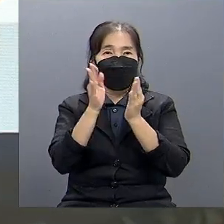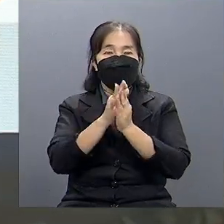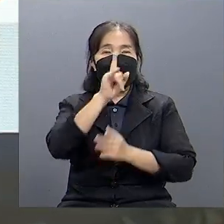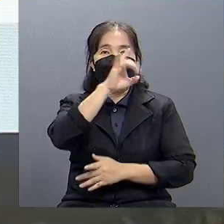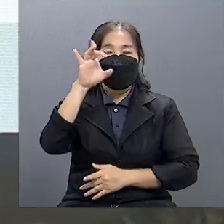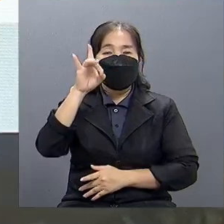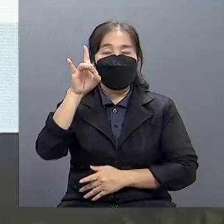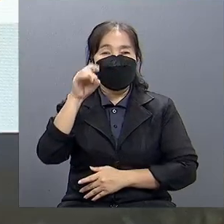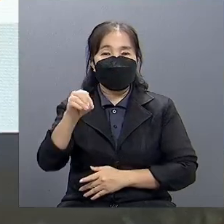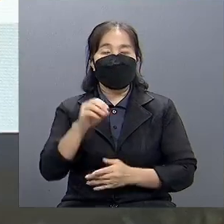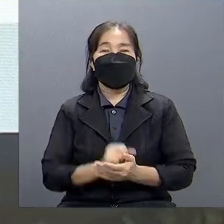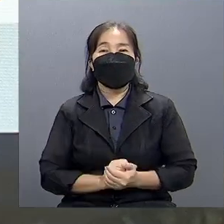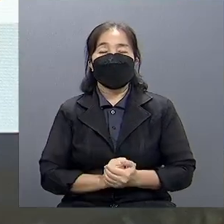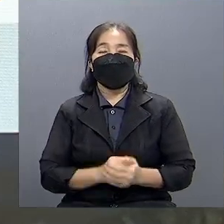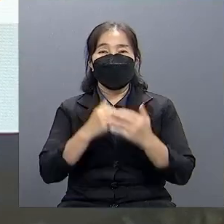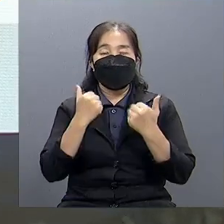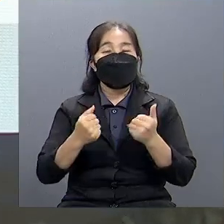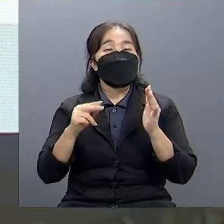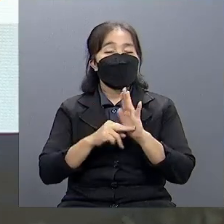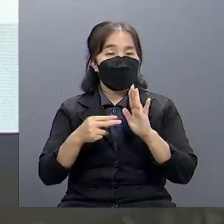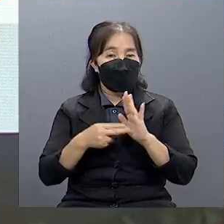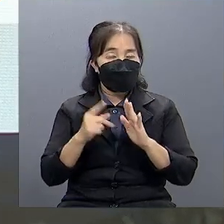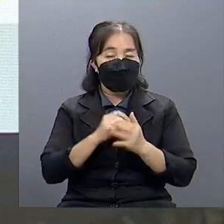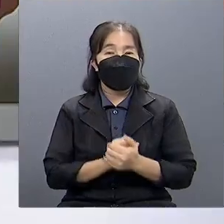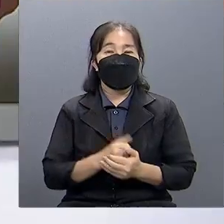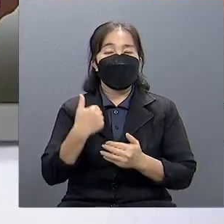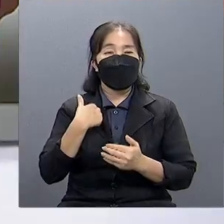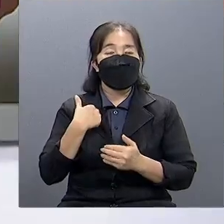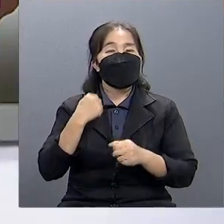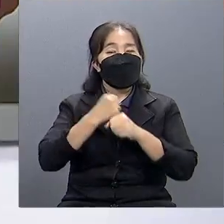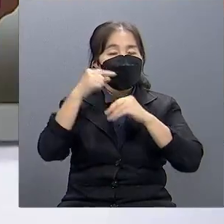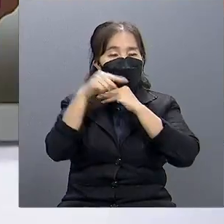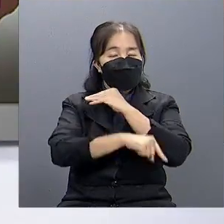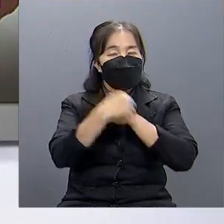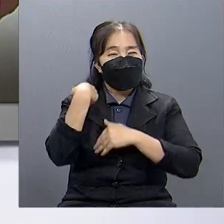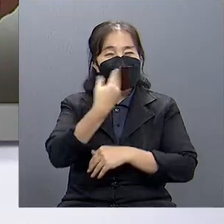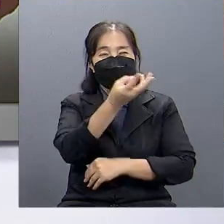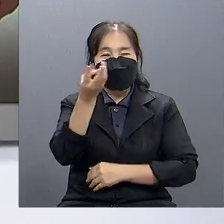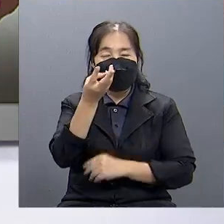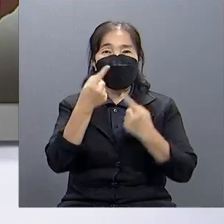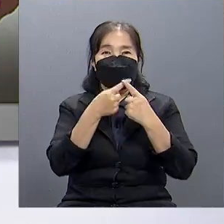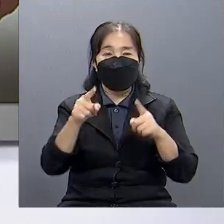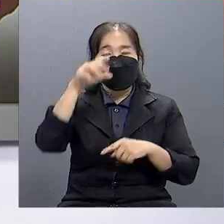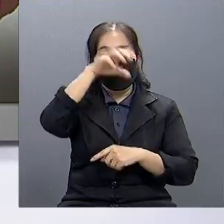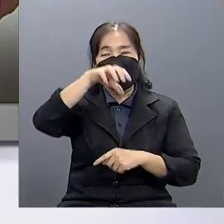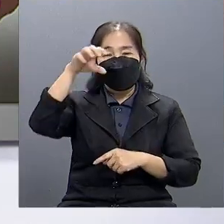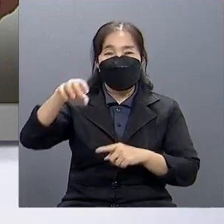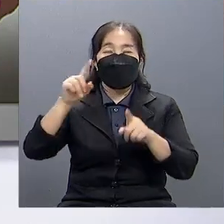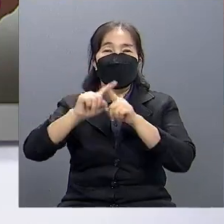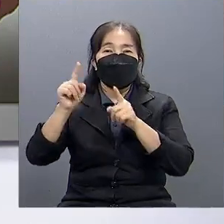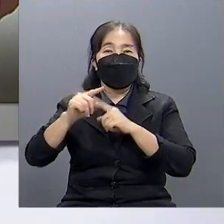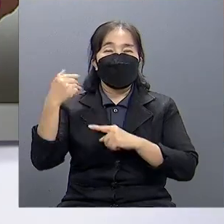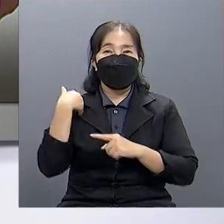ซึ่งนั่นหมายความว่าสิงคโปร์เขามีการทุจริตน้อยมากนะคะแต่ว่าองค์กร Transparency International ซึ่งจัดทำราย